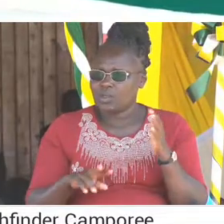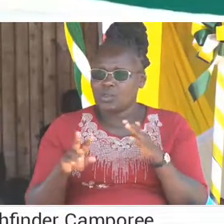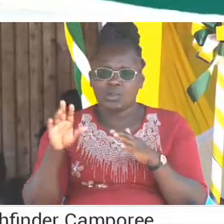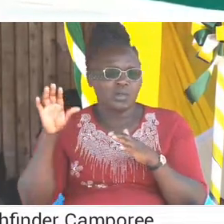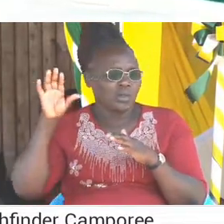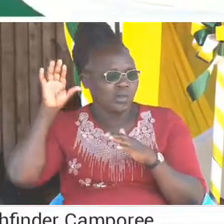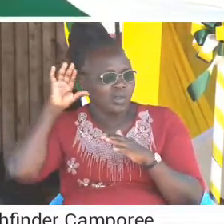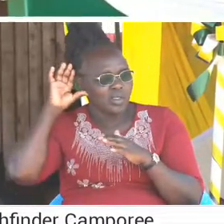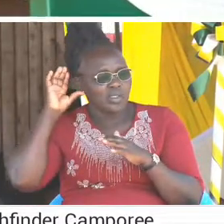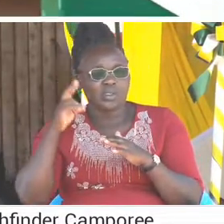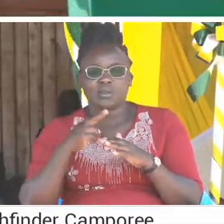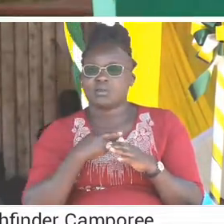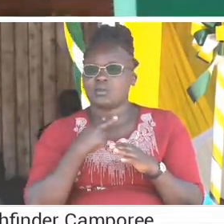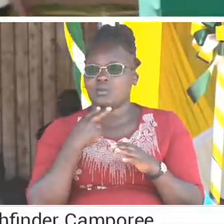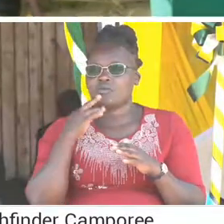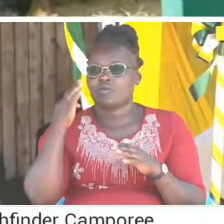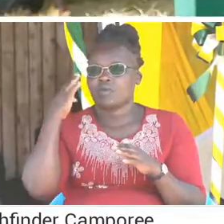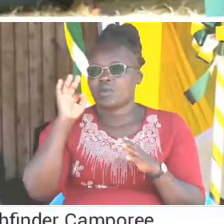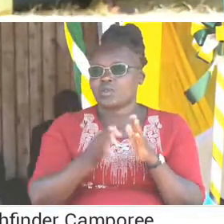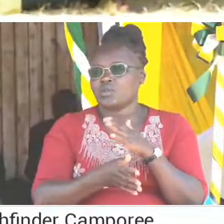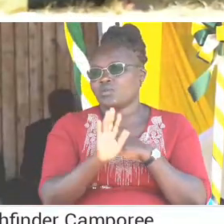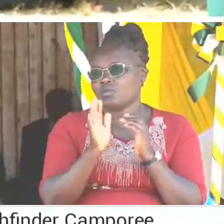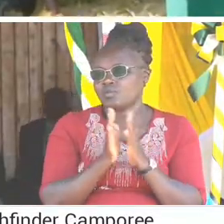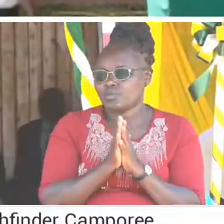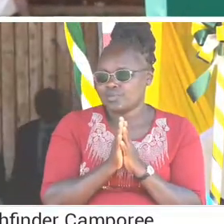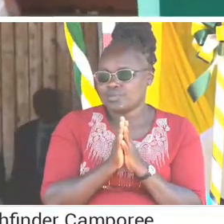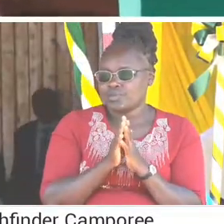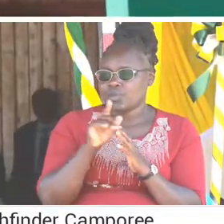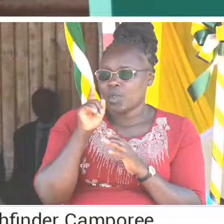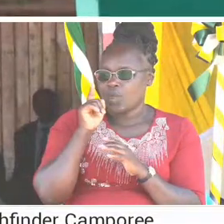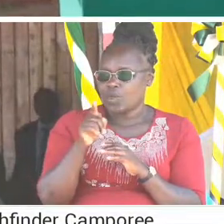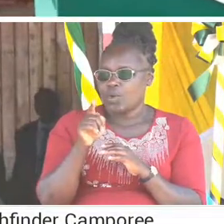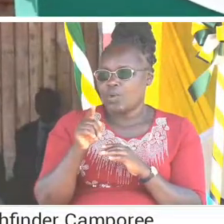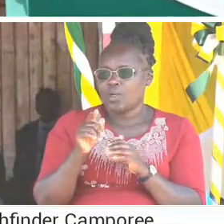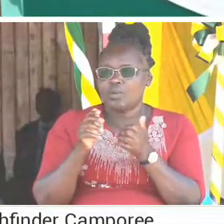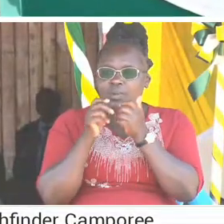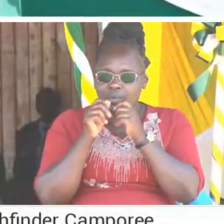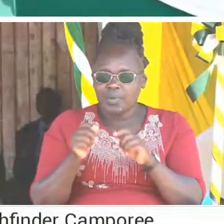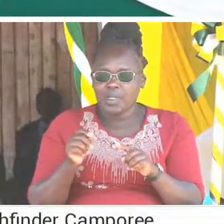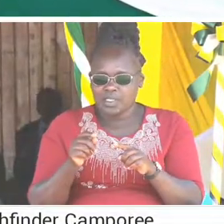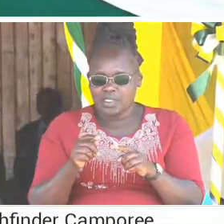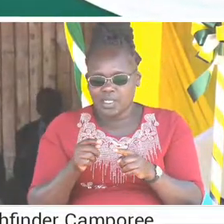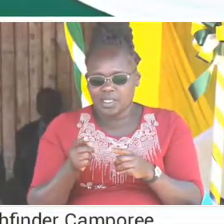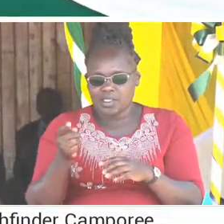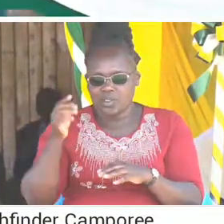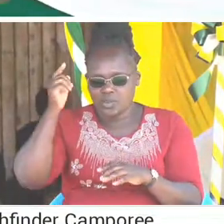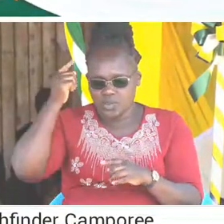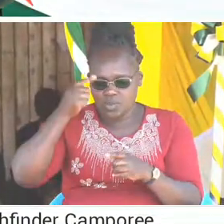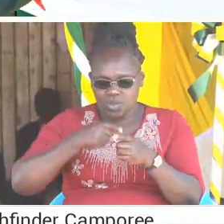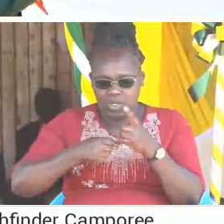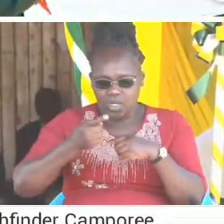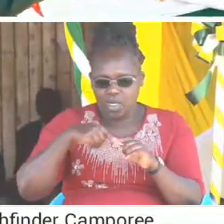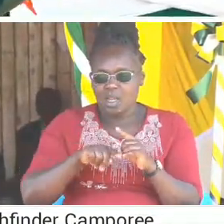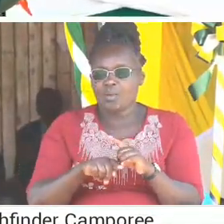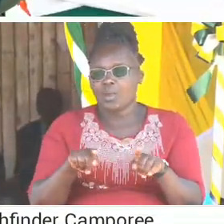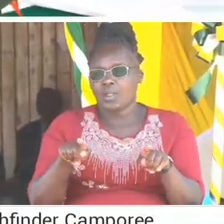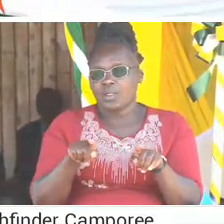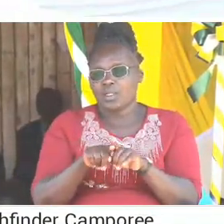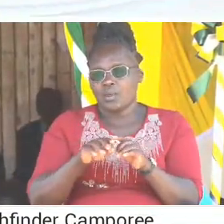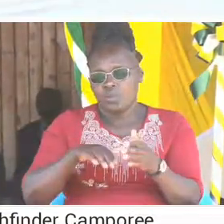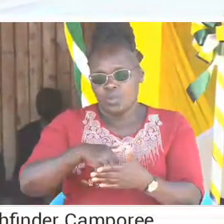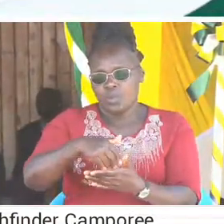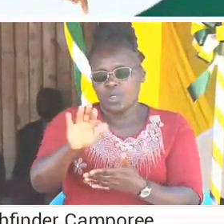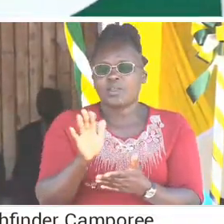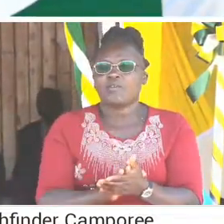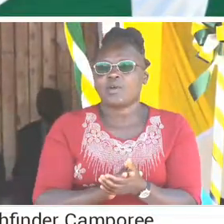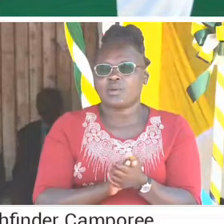utabarikiwa uingiapo. Utabarikiwa na utabarikiwa utokapo. Ehe. Bwana atawafanya adui zako. Bwana atawafanya adui